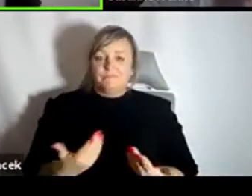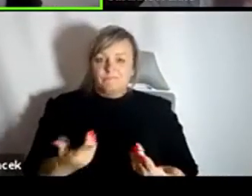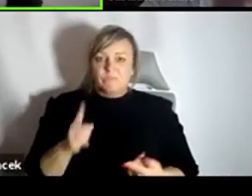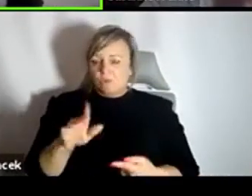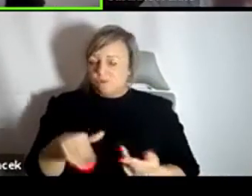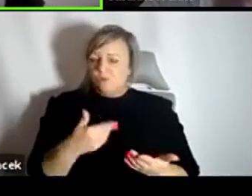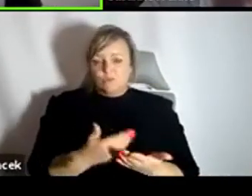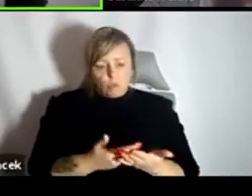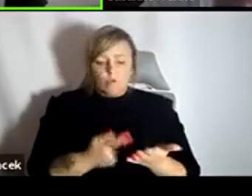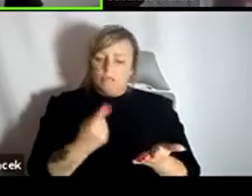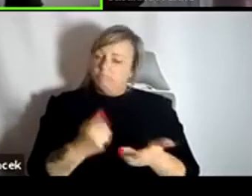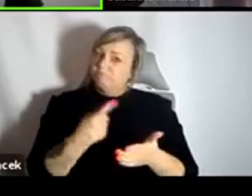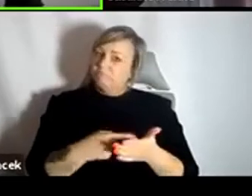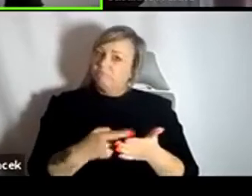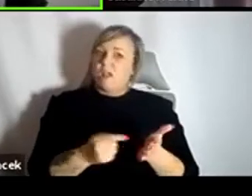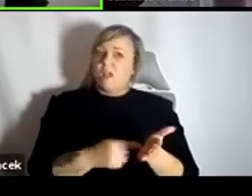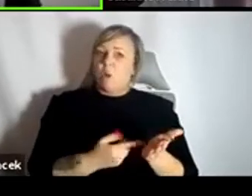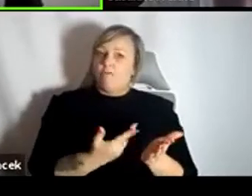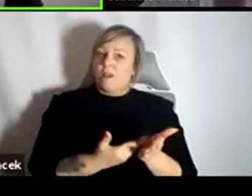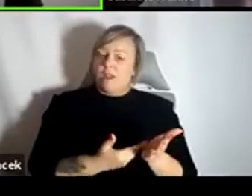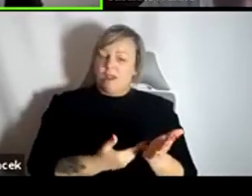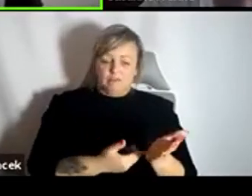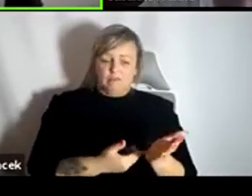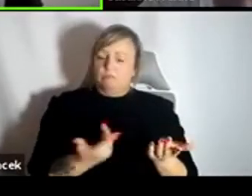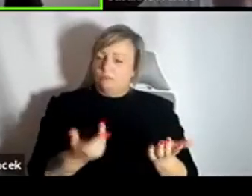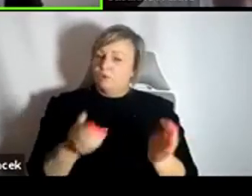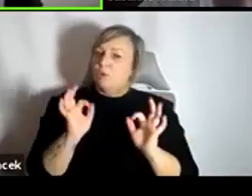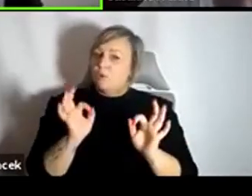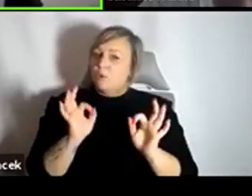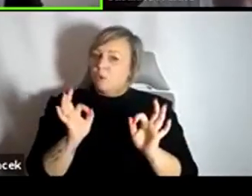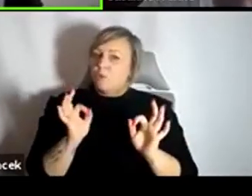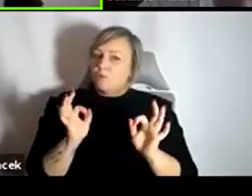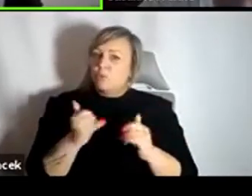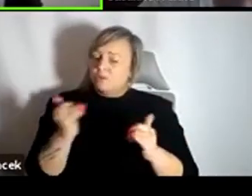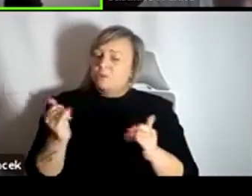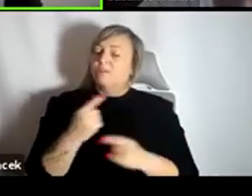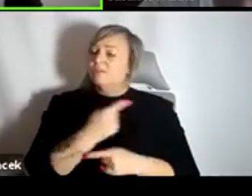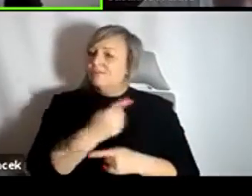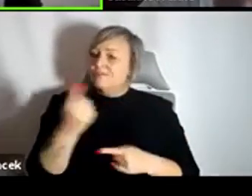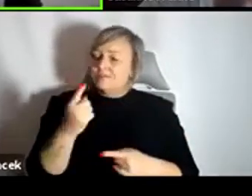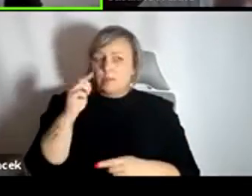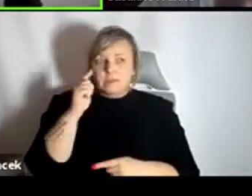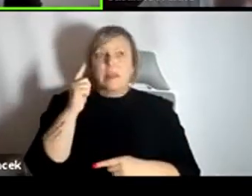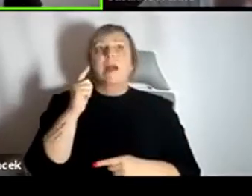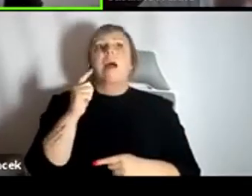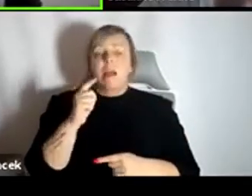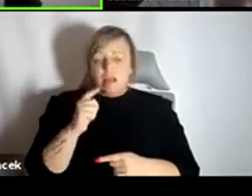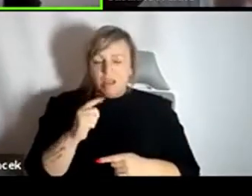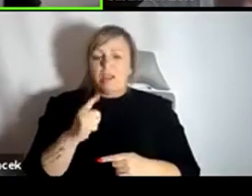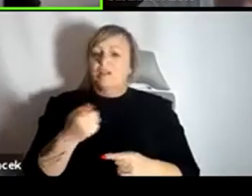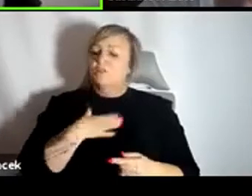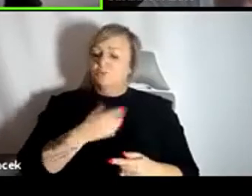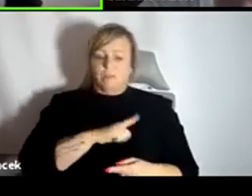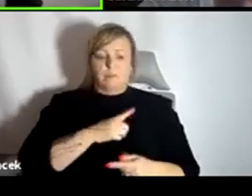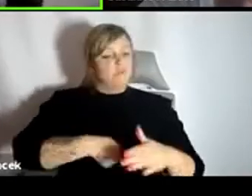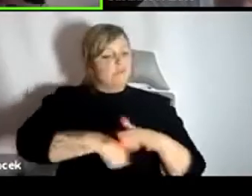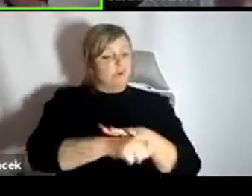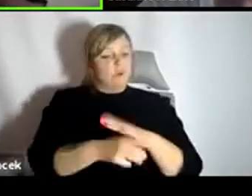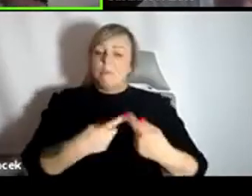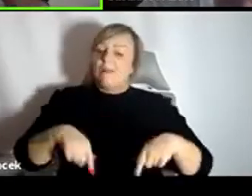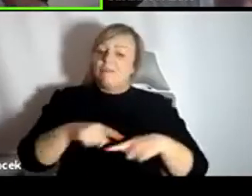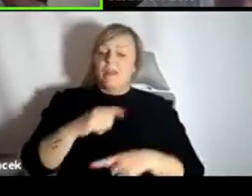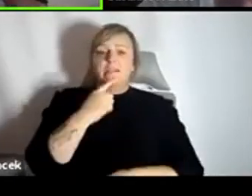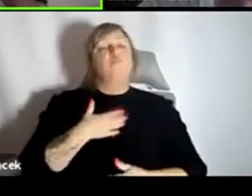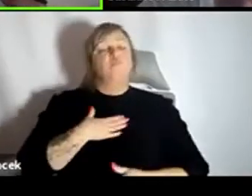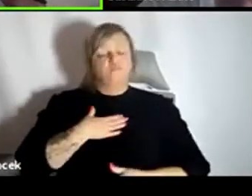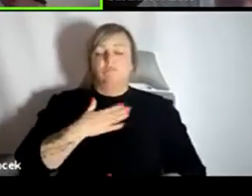mal so ein guter Ansatz wäre, das wirklich zu lernen, das zusammenzudenken als Fußballvereine, die sozusagen auch